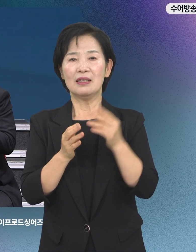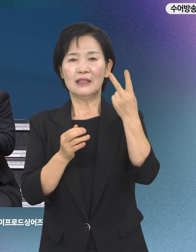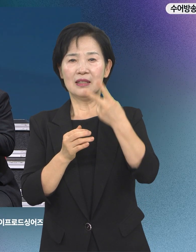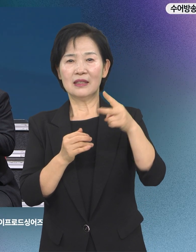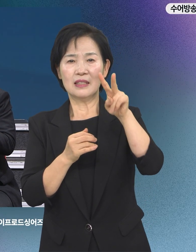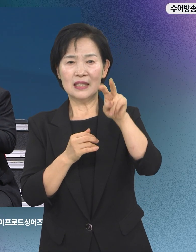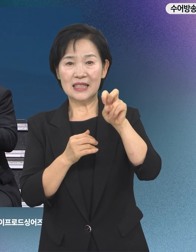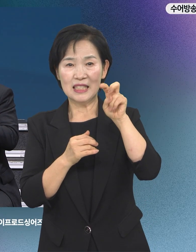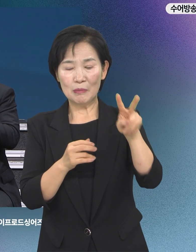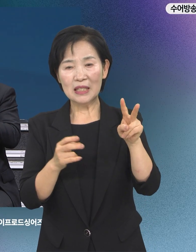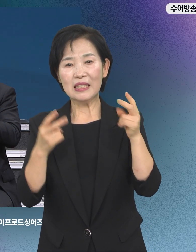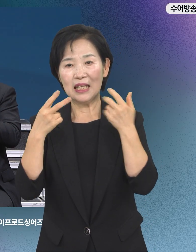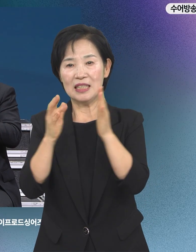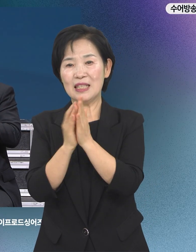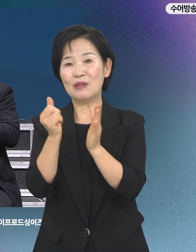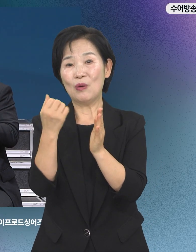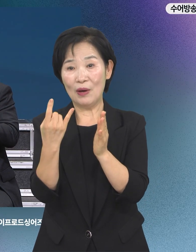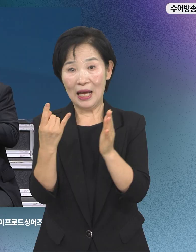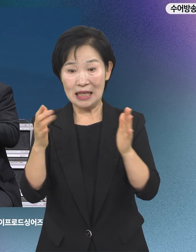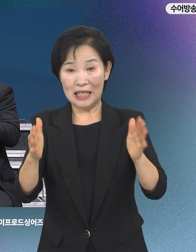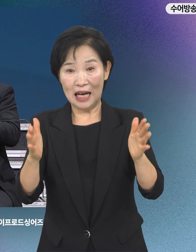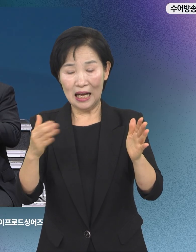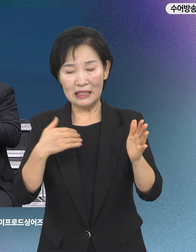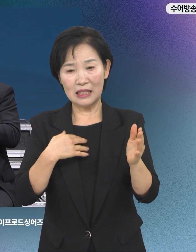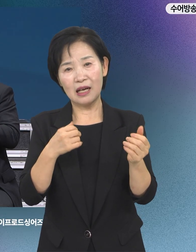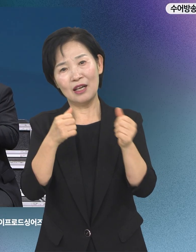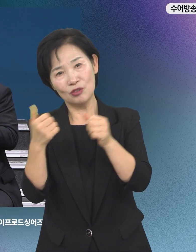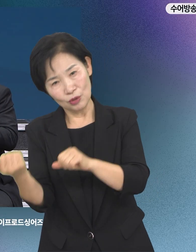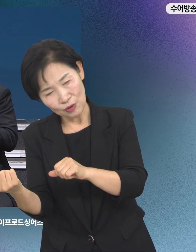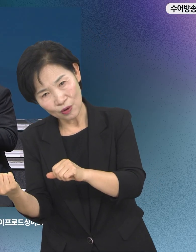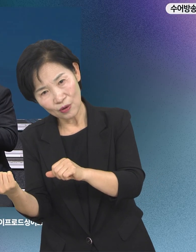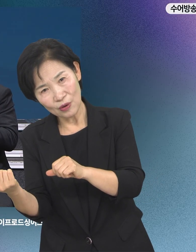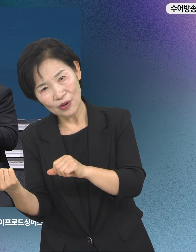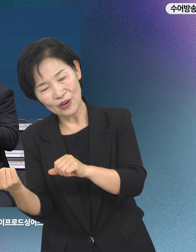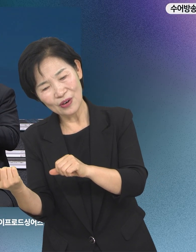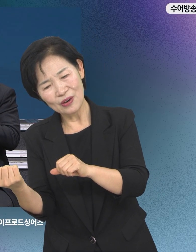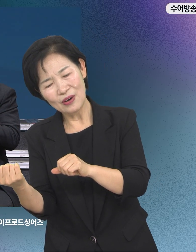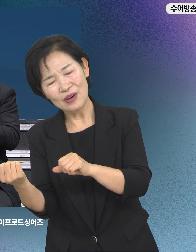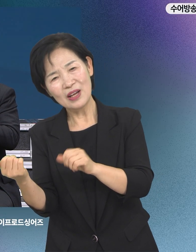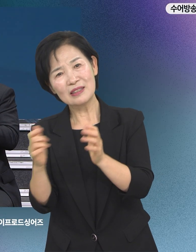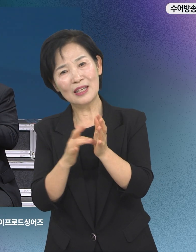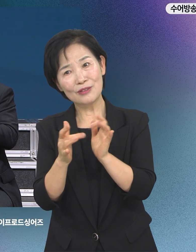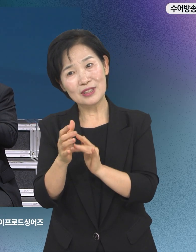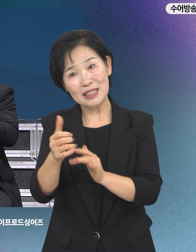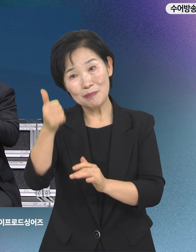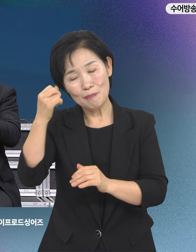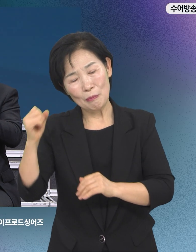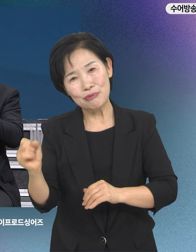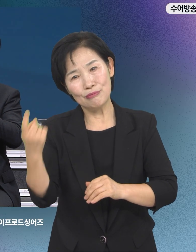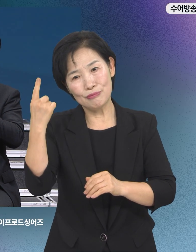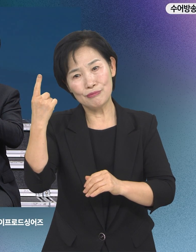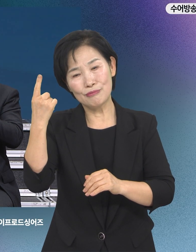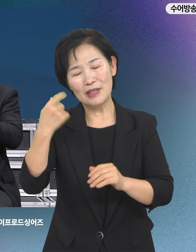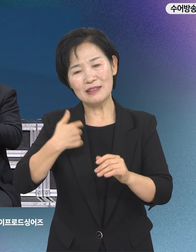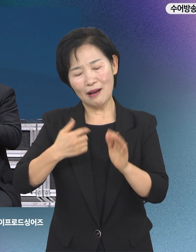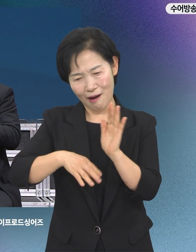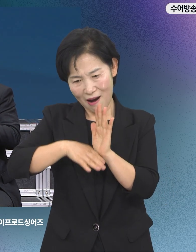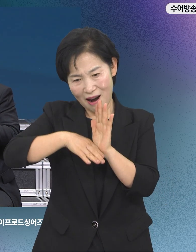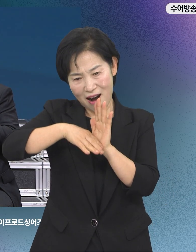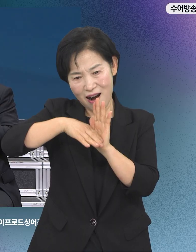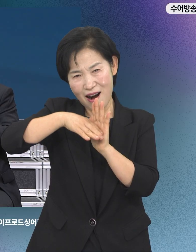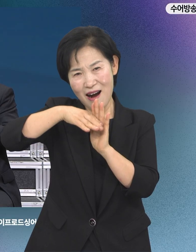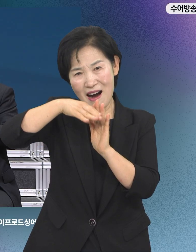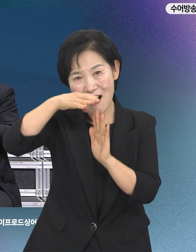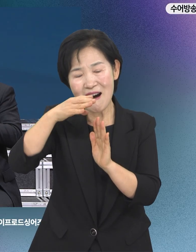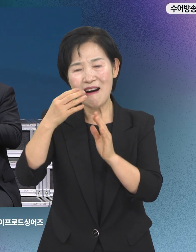2022년 다니엘 기도 기간, 제 자신이 죽고 오직 예수님으로만 저를 채우게 되는 귀한